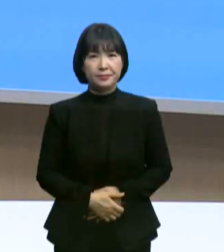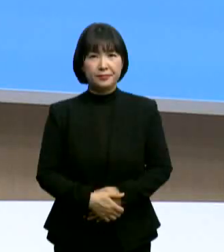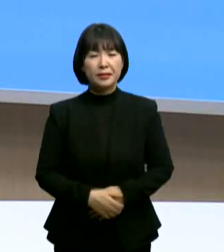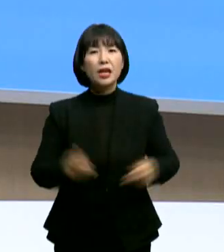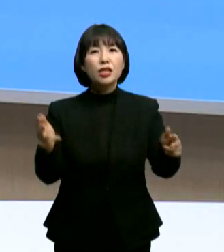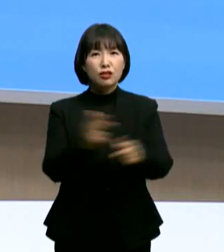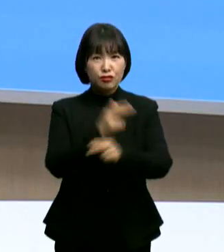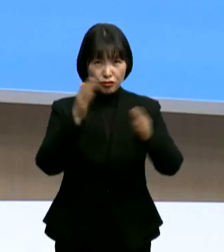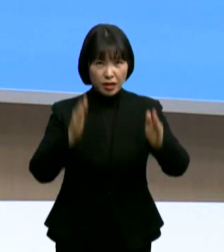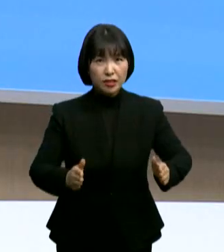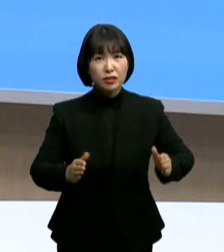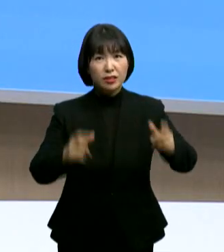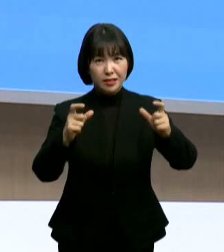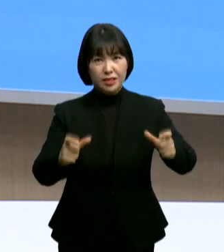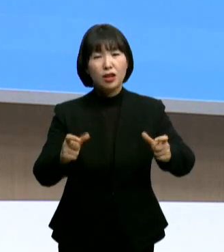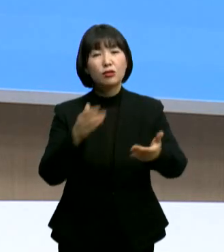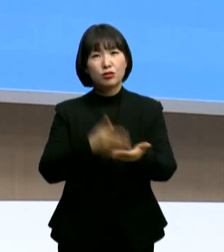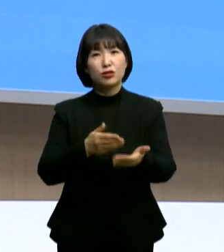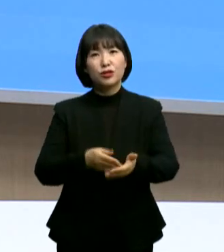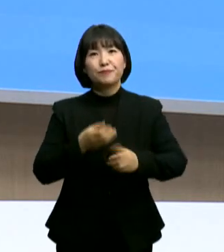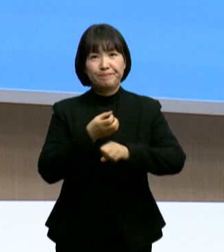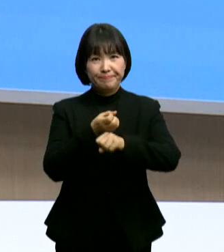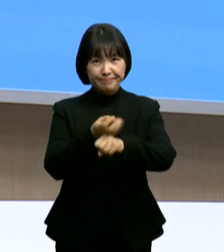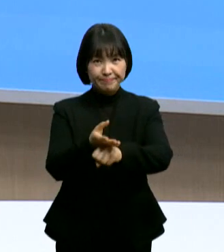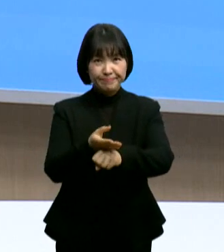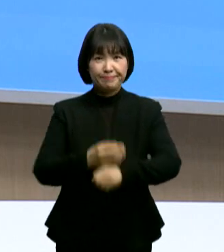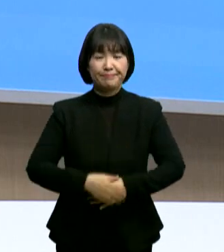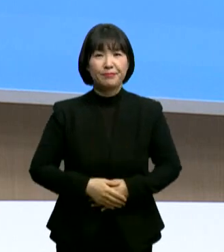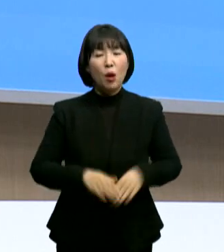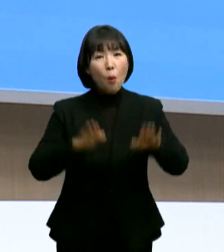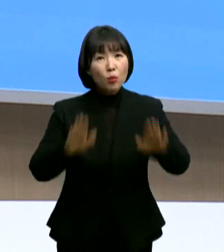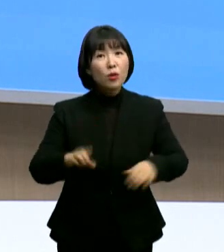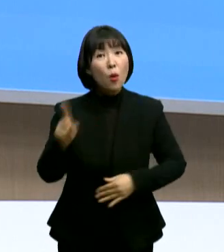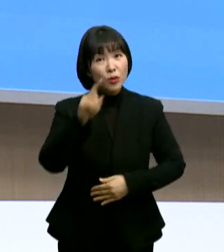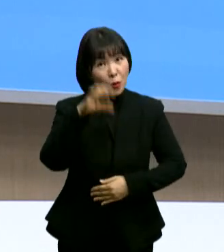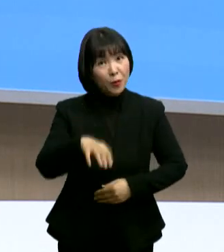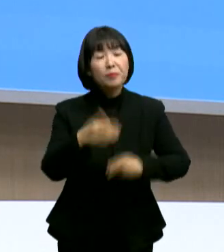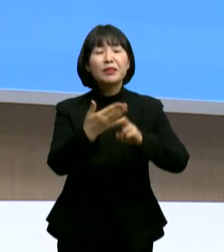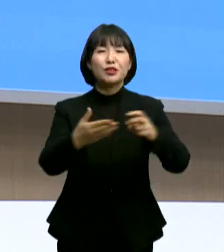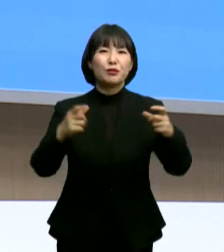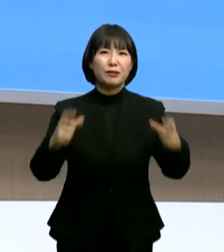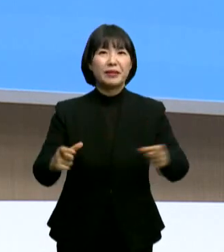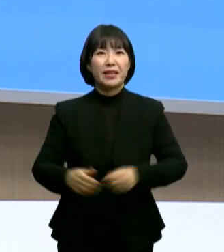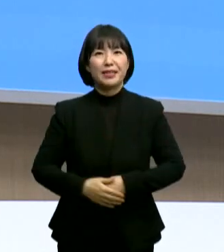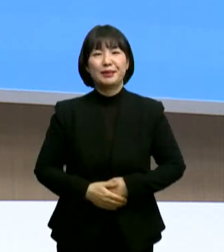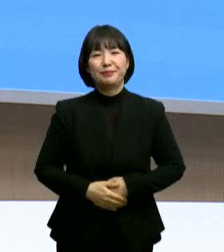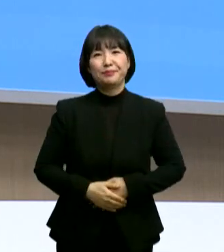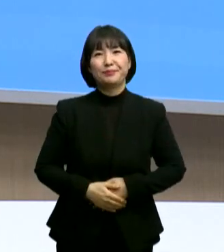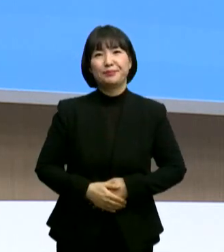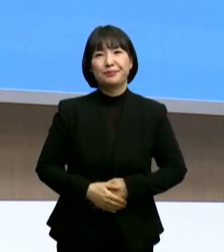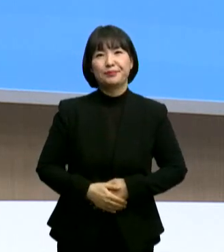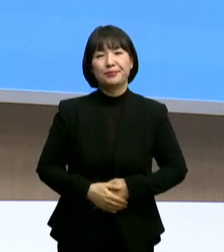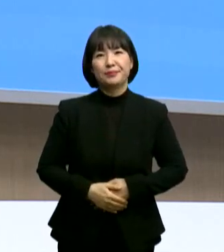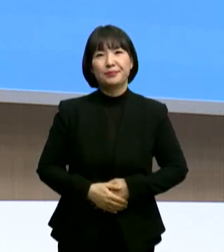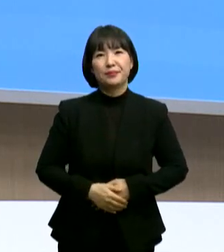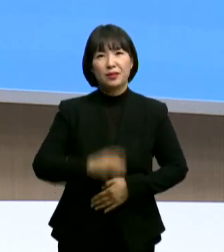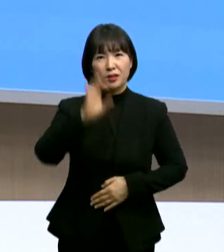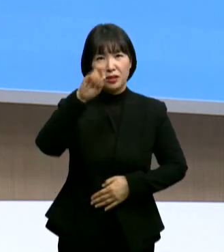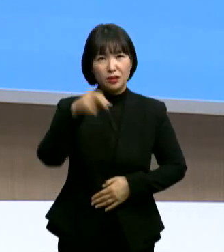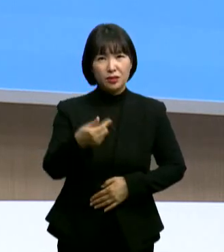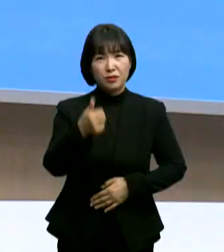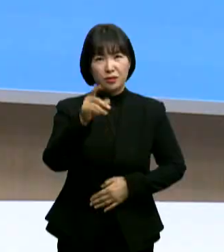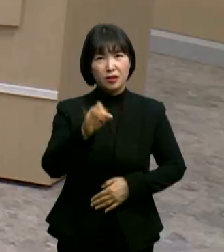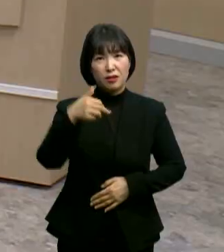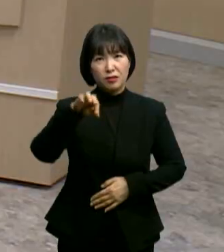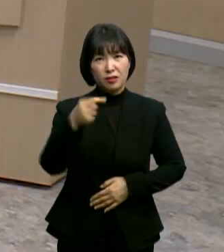한 주간 있었던 지역 소식을 전해드리는 우리 동네 소식입니다 오늘은 미추월구 소식 들어볼 차례고 미추월구 미디어팀 윤영철 주무과 나와